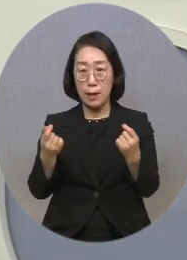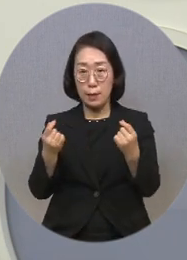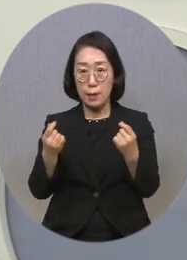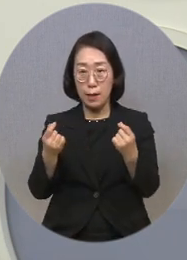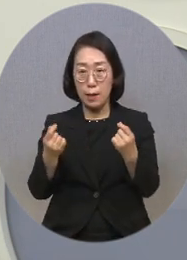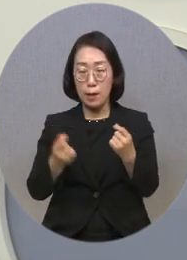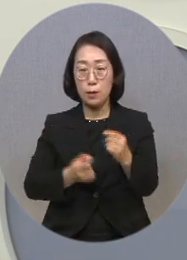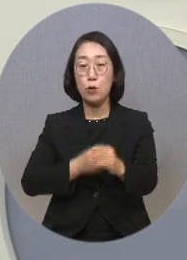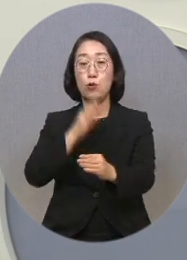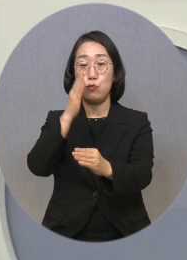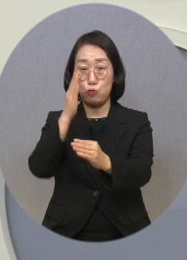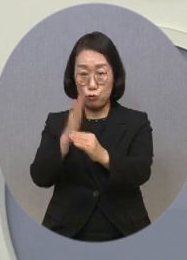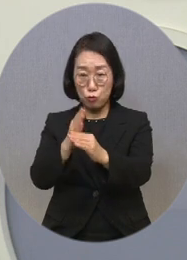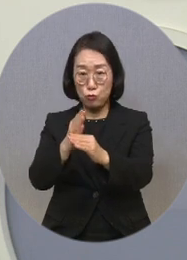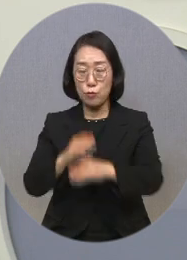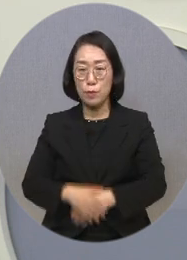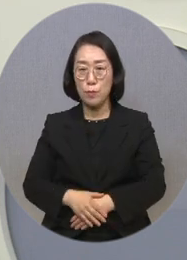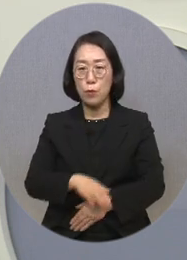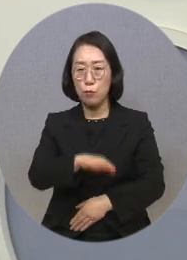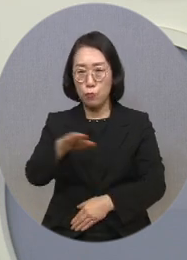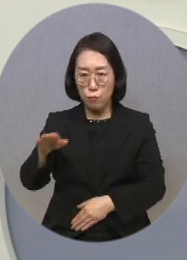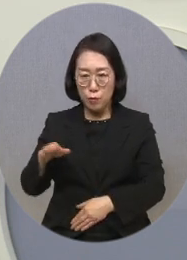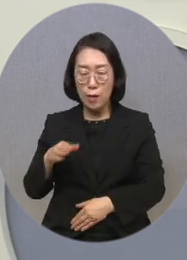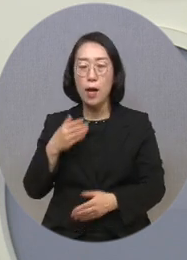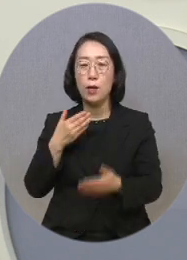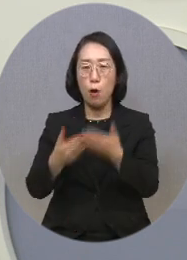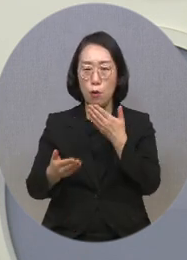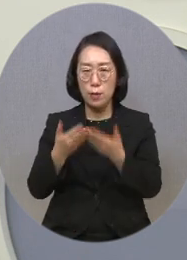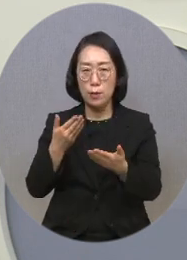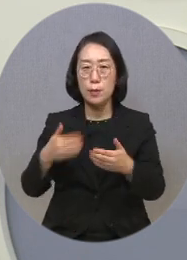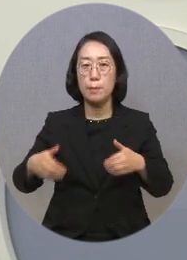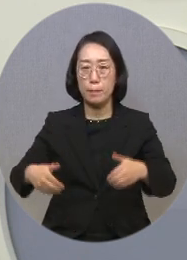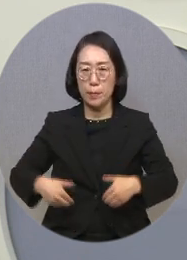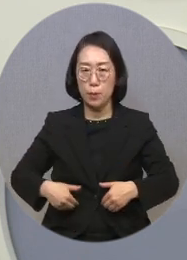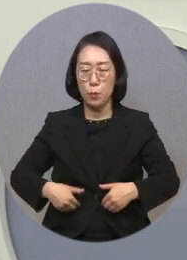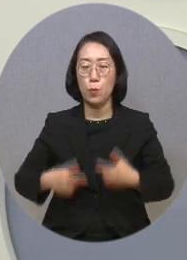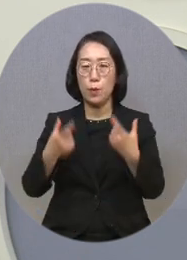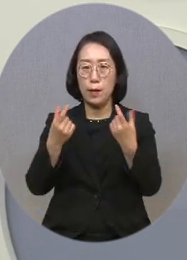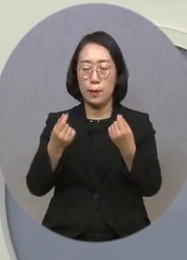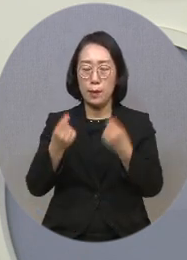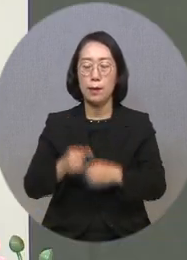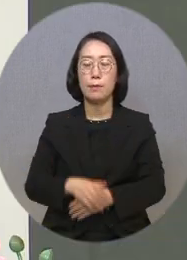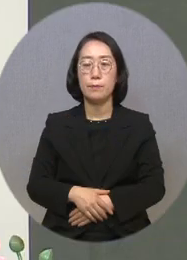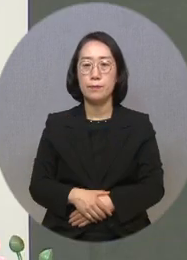과정이기 때문에 우리가 겪어야 할 거라고 생각합니다. 겪어야 할 일이라고.